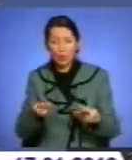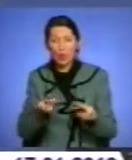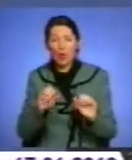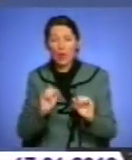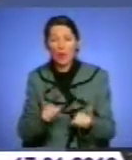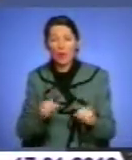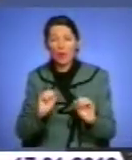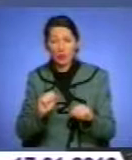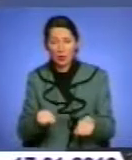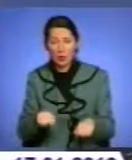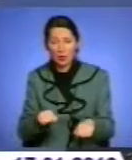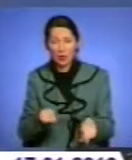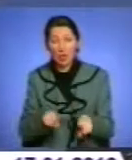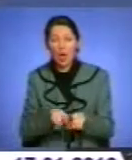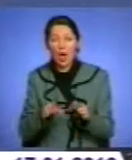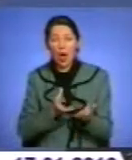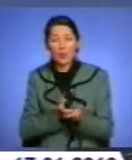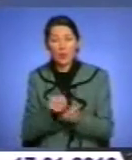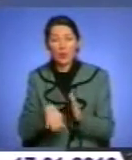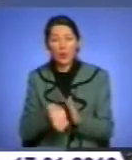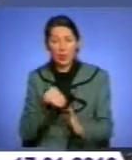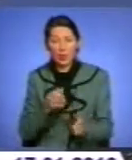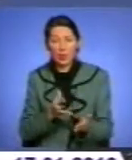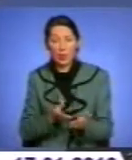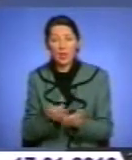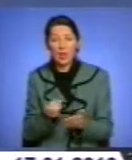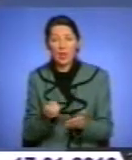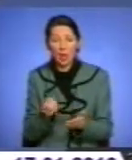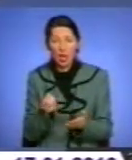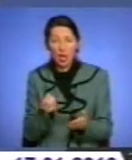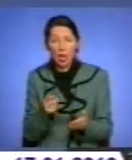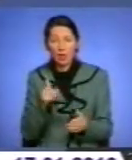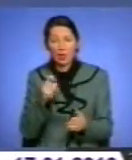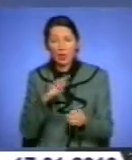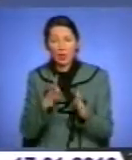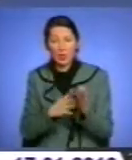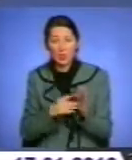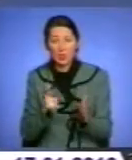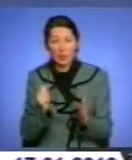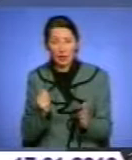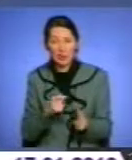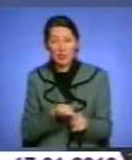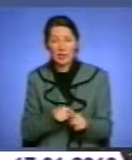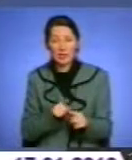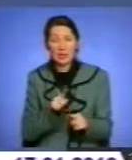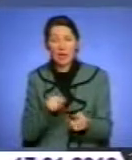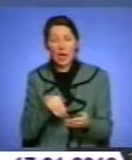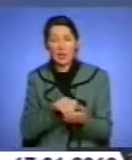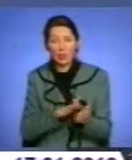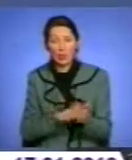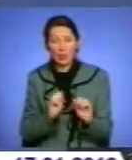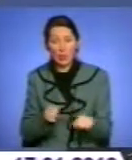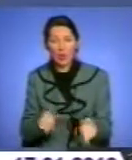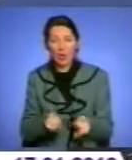майно та отримання витяга сплачується фіксована плата, яка становить 119 гривень за реєстрацію прав і